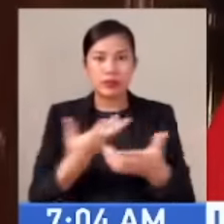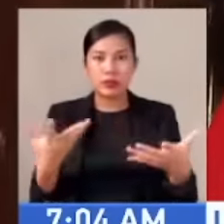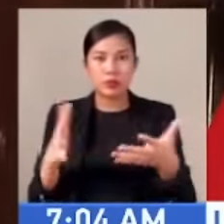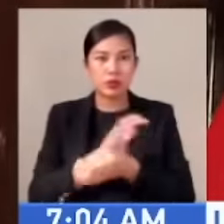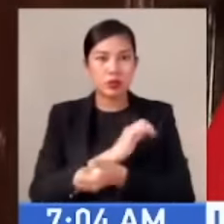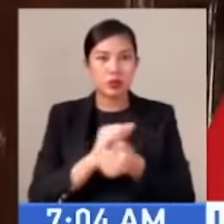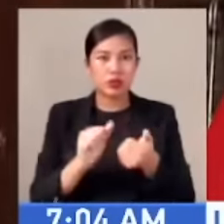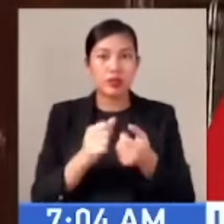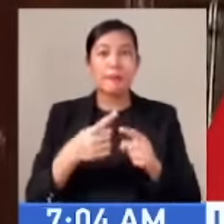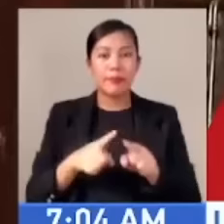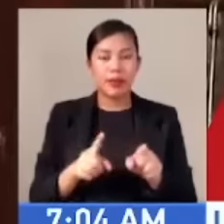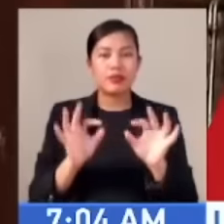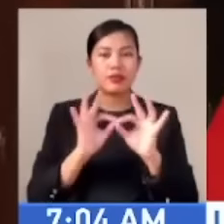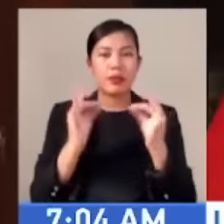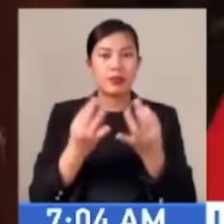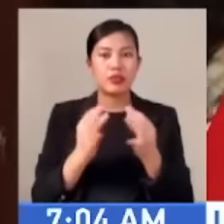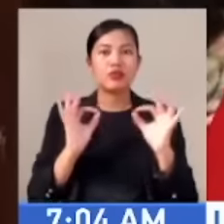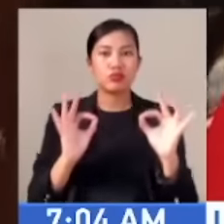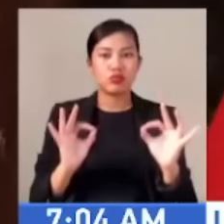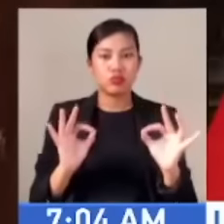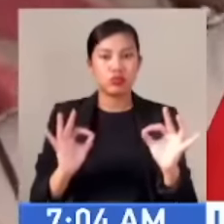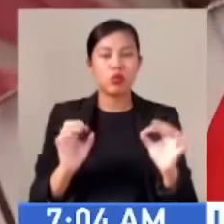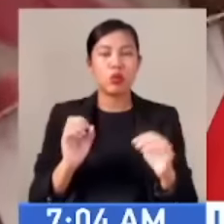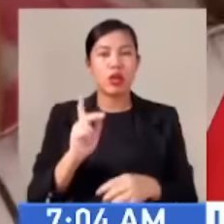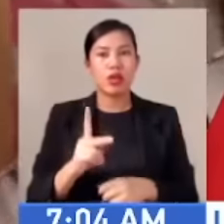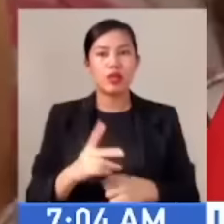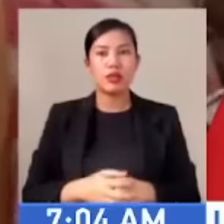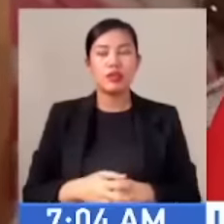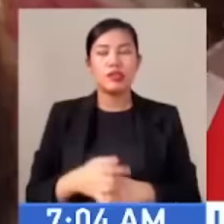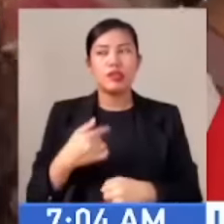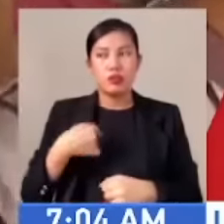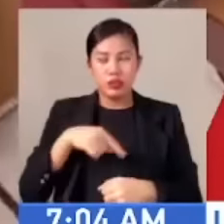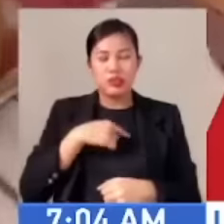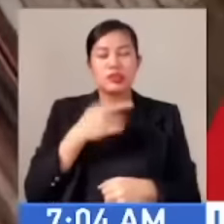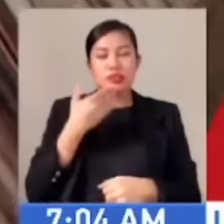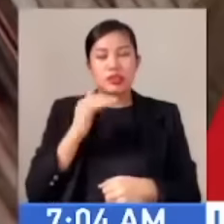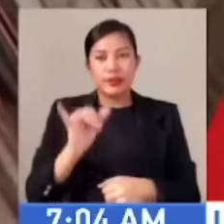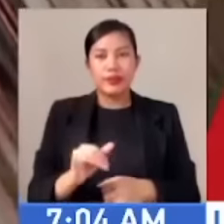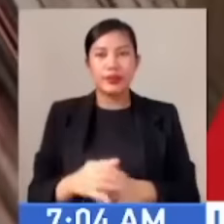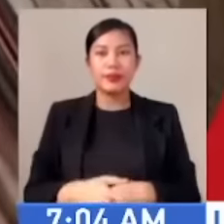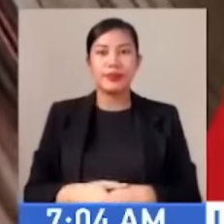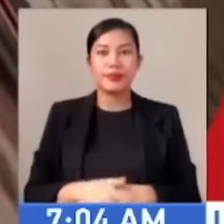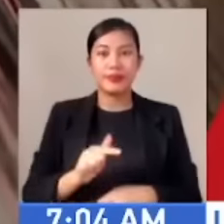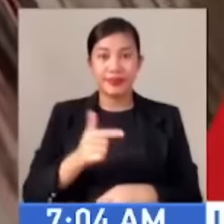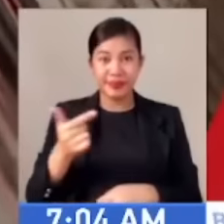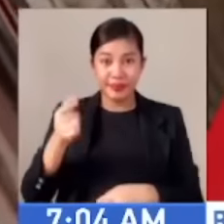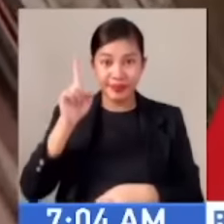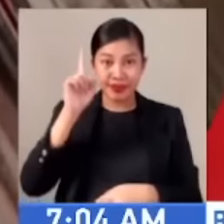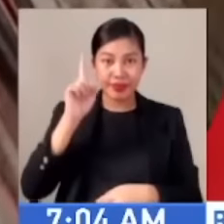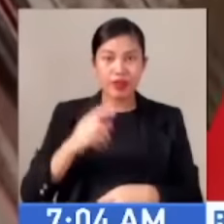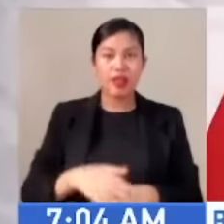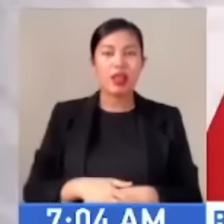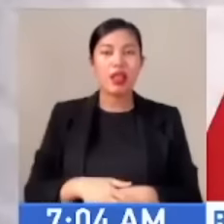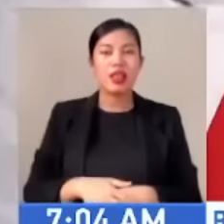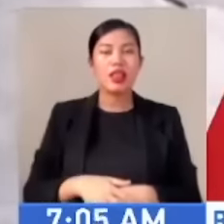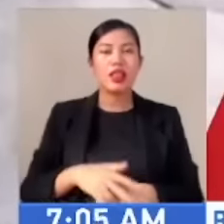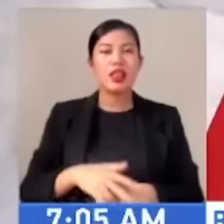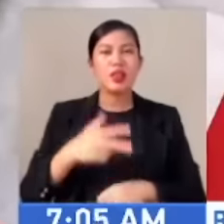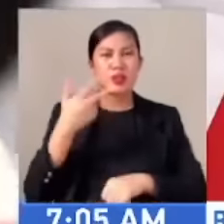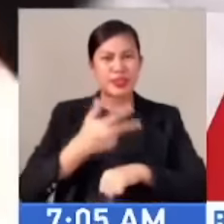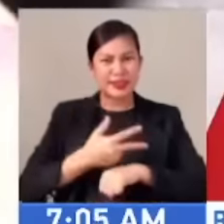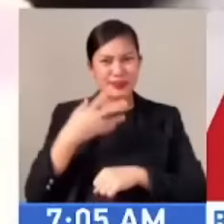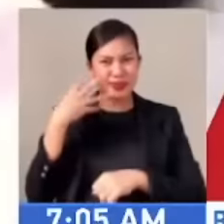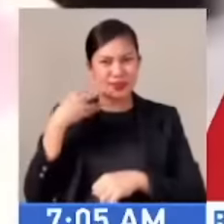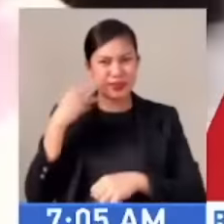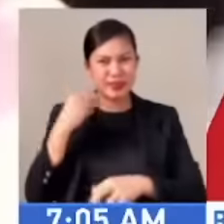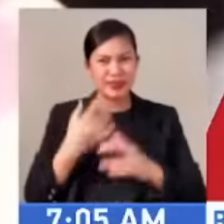masama. Ayun na yung malaking pasalamat namin. Si Nadia naman, pangatlong beses na raw maging biktima ng sunog. Mga anak